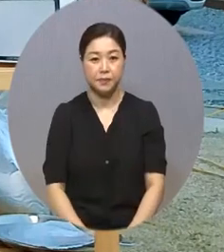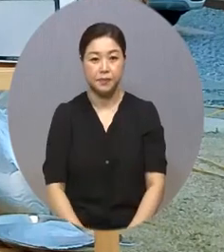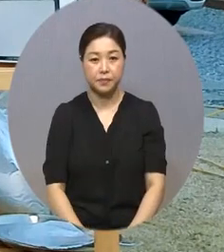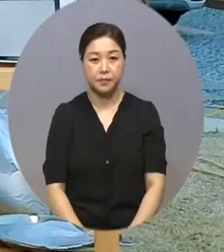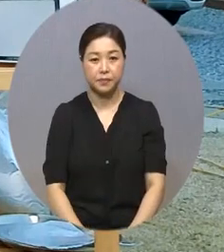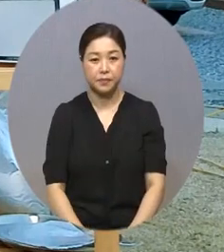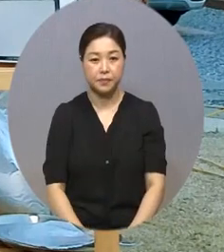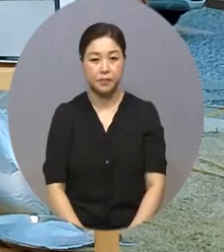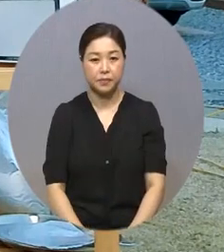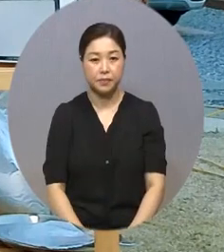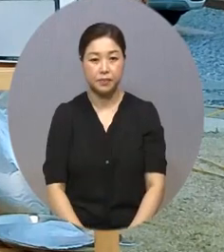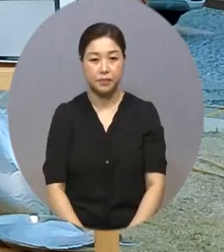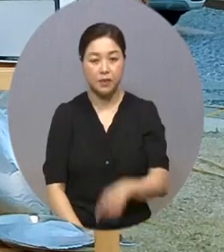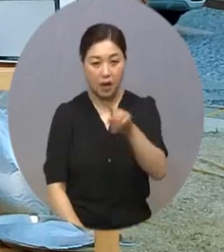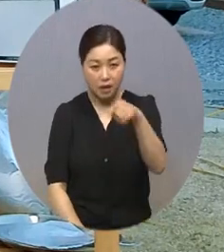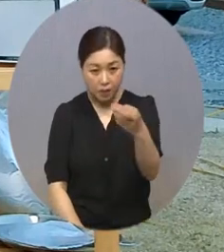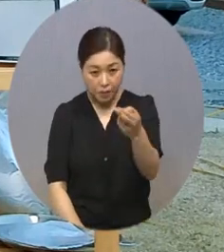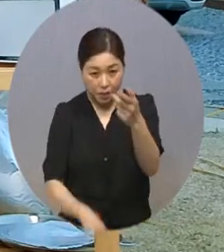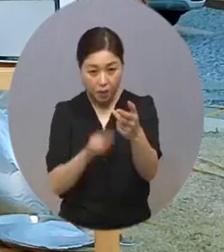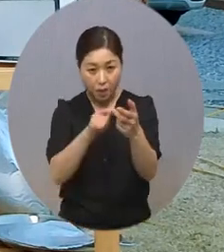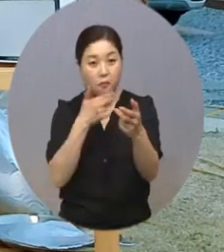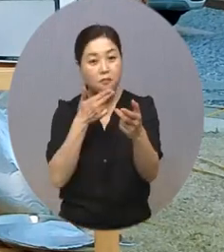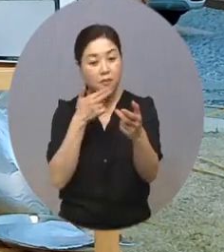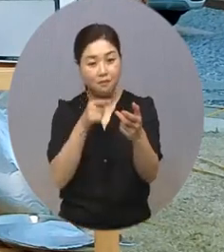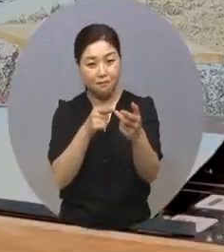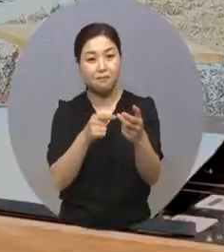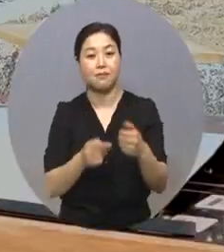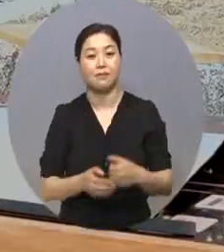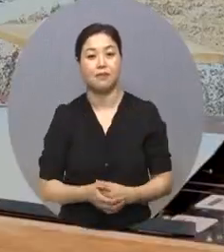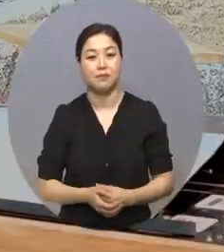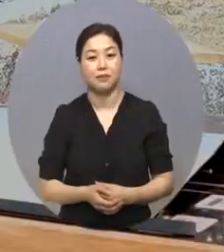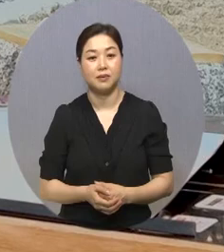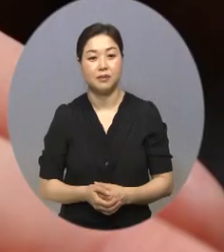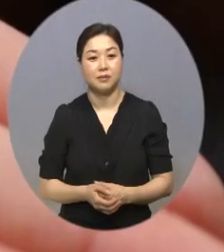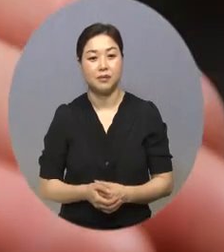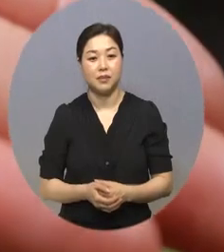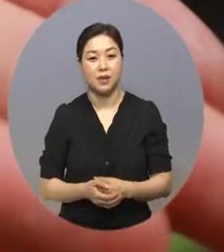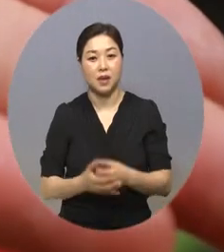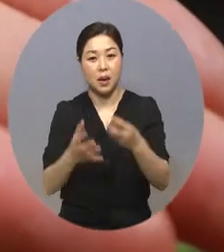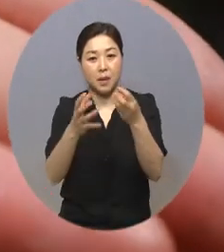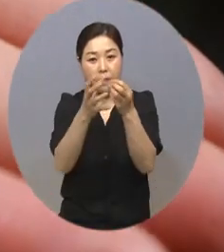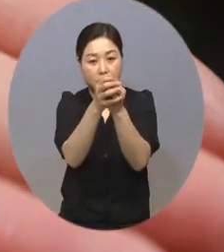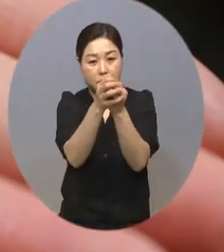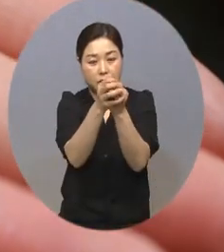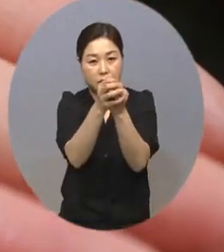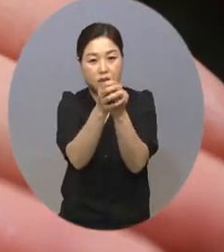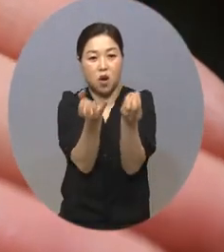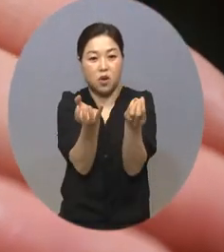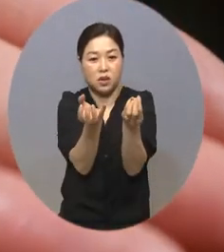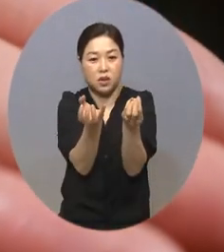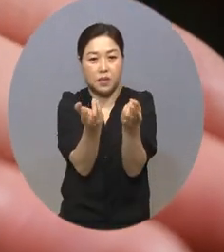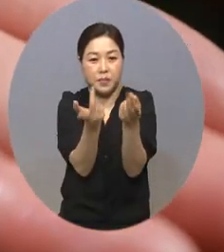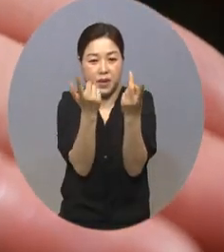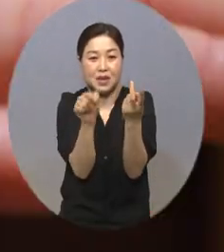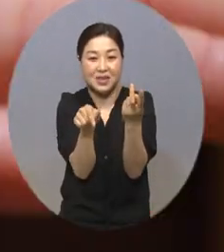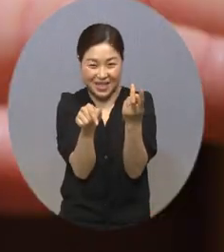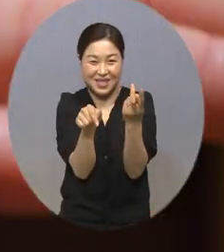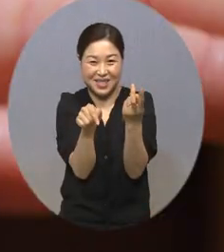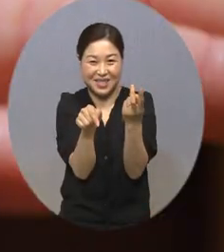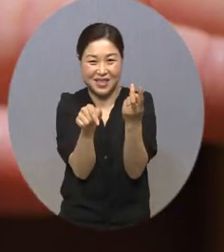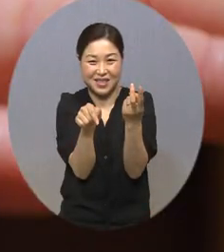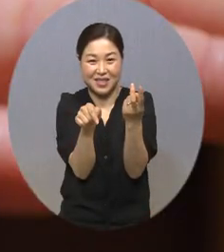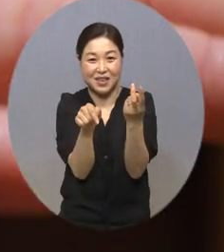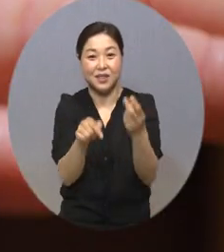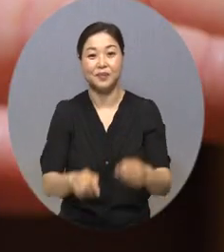5 어리 아닐 옴 보험 4 의 1 맞아 애들 맞물려 있는데 떨어진거 거야 아 그런데